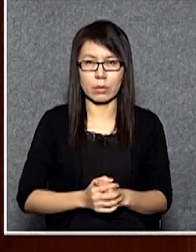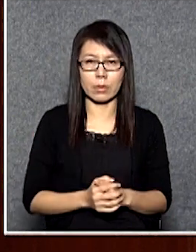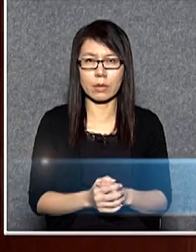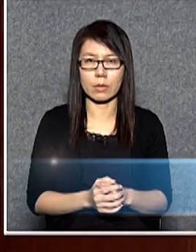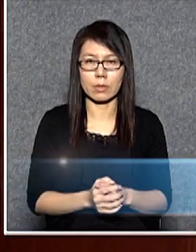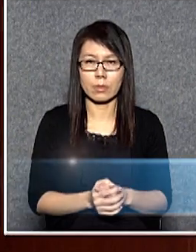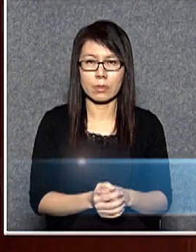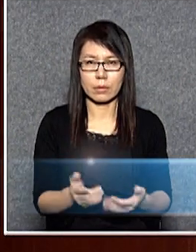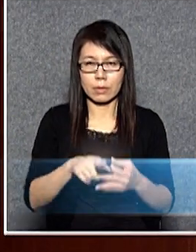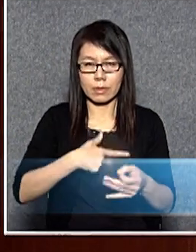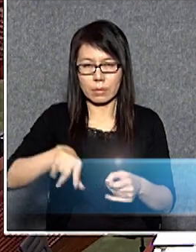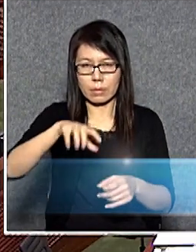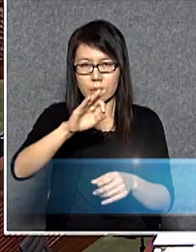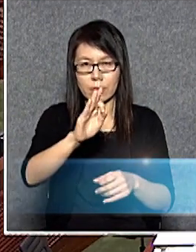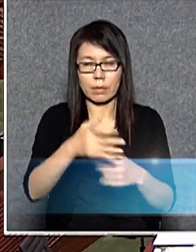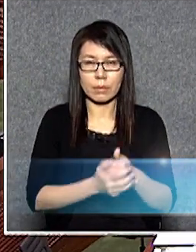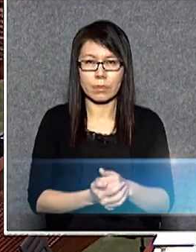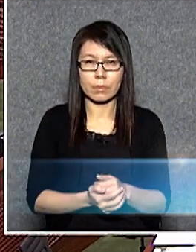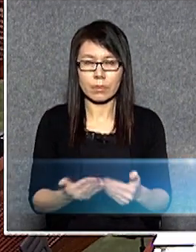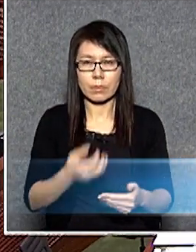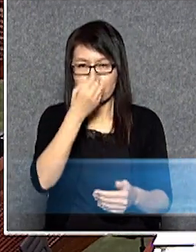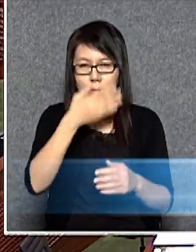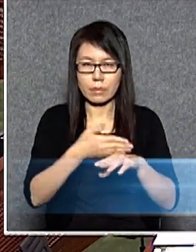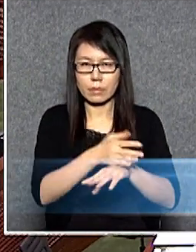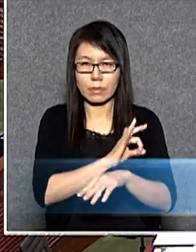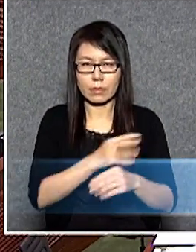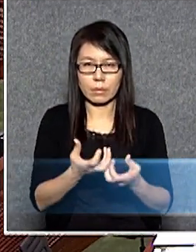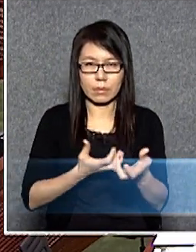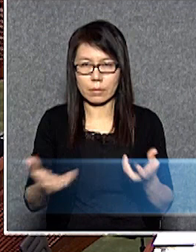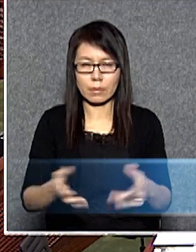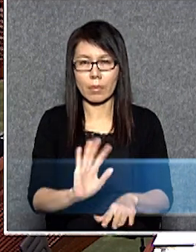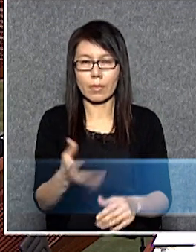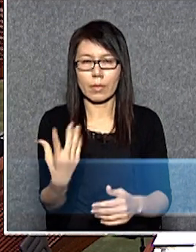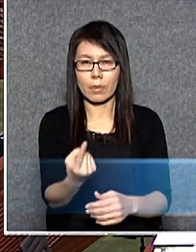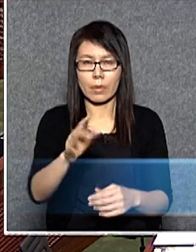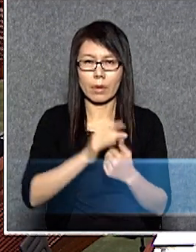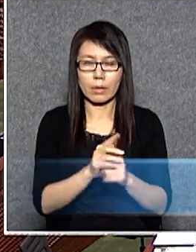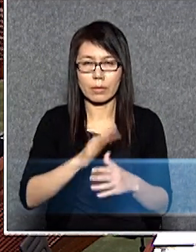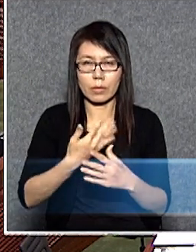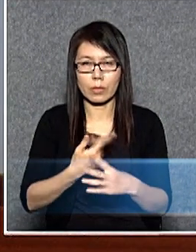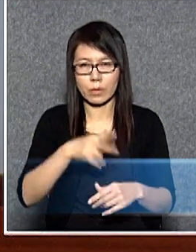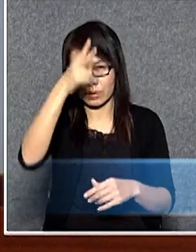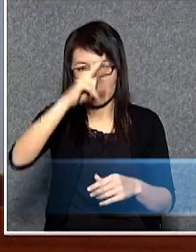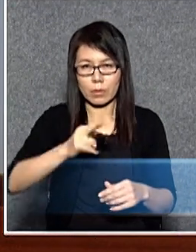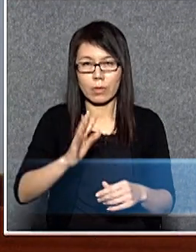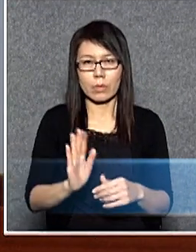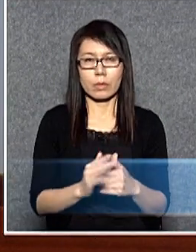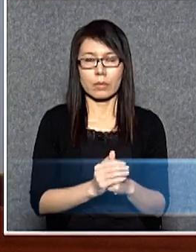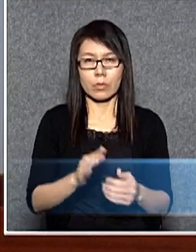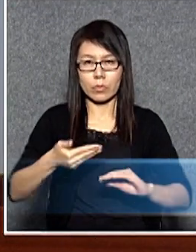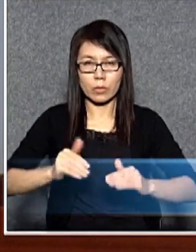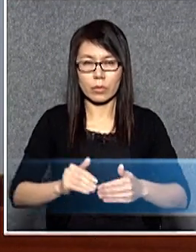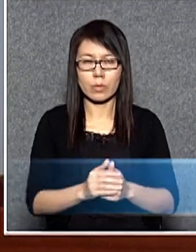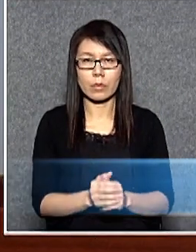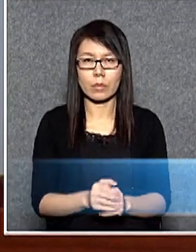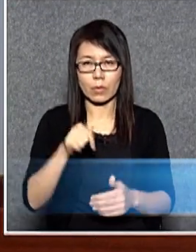范国威议员， 香港社会撕裂咧，唔系只系源于政改嘅，相反咧，